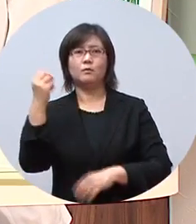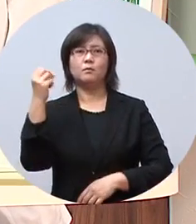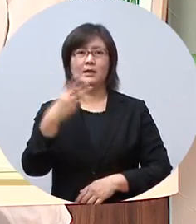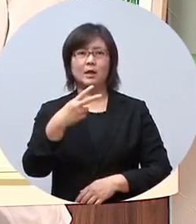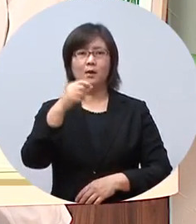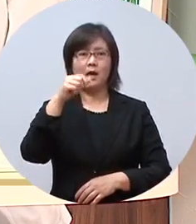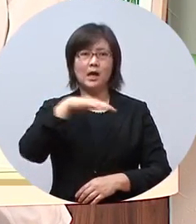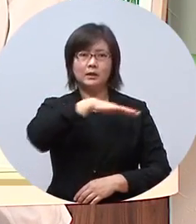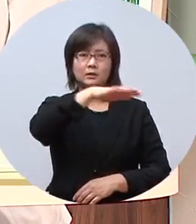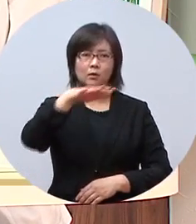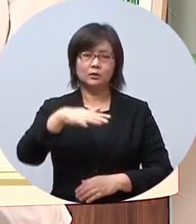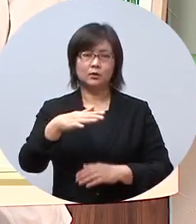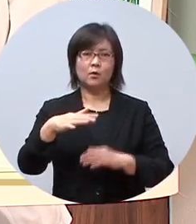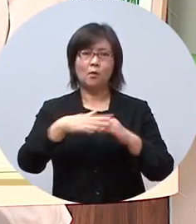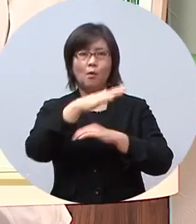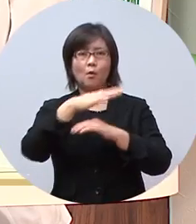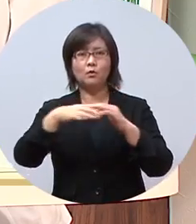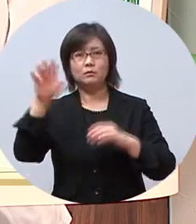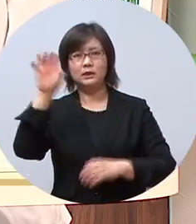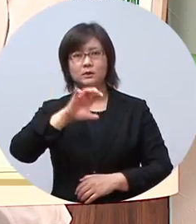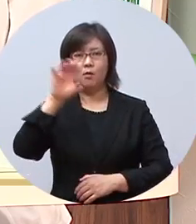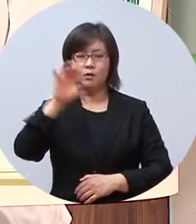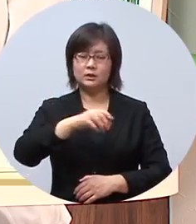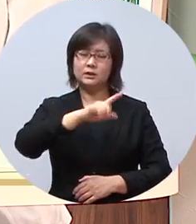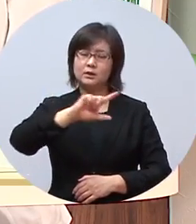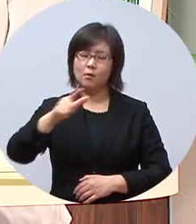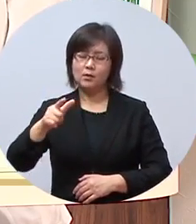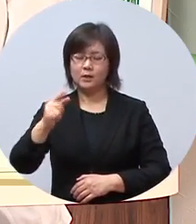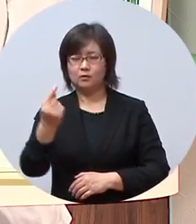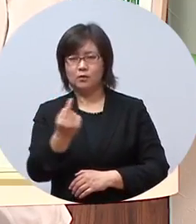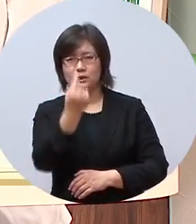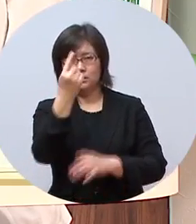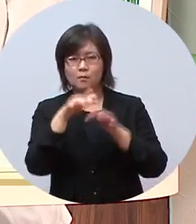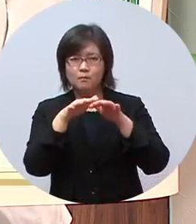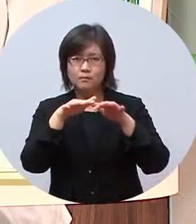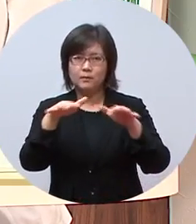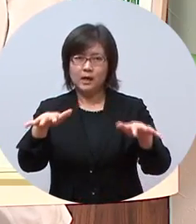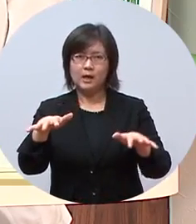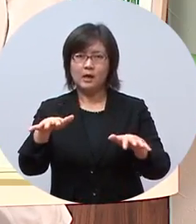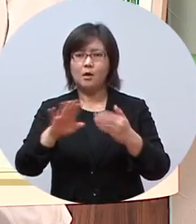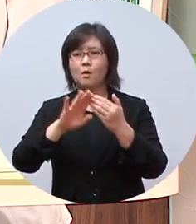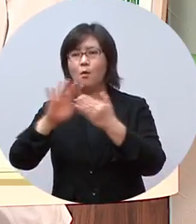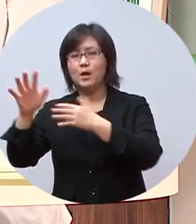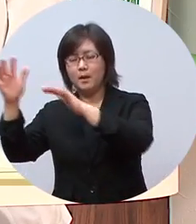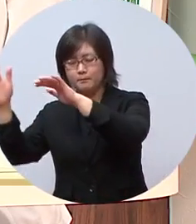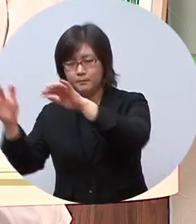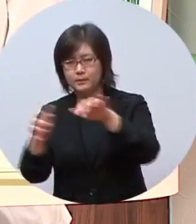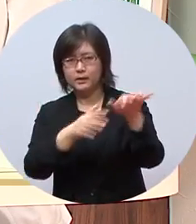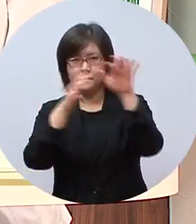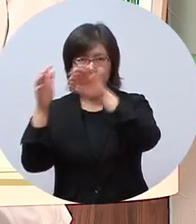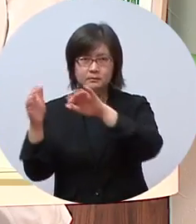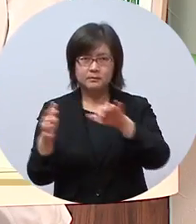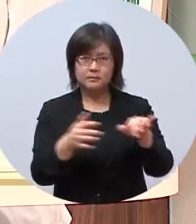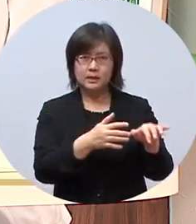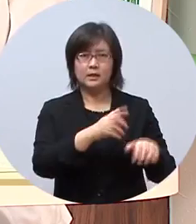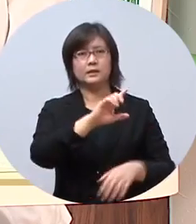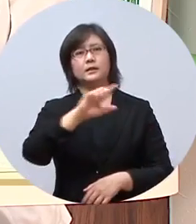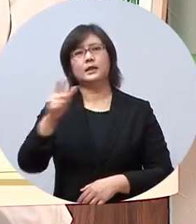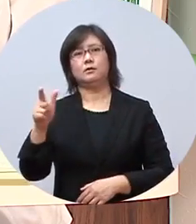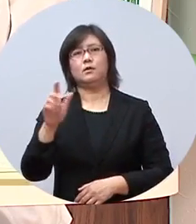海の塩、火山灰などの自然由来のものや、他の地域から風によって運ばれてくるものなどがあります